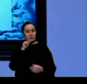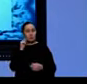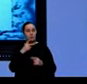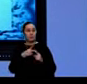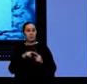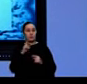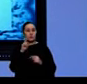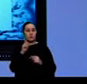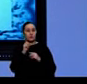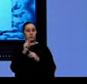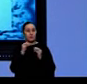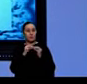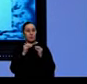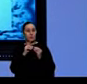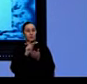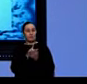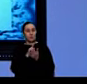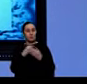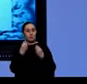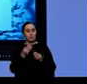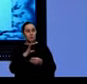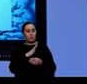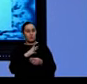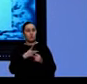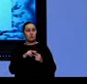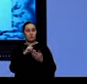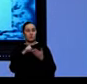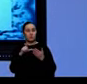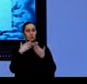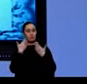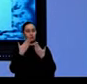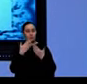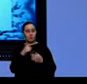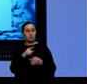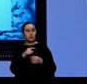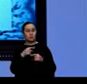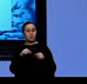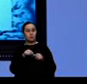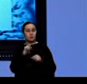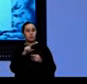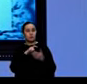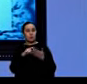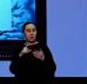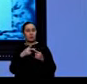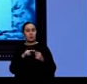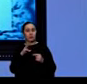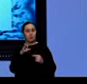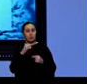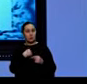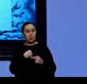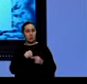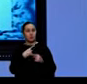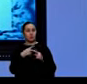Дарсликимизда 210-чи машқ берилган. Матнни ўқинг. Демак, матнни